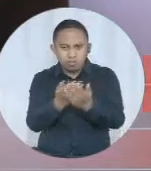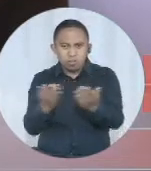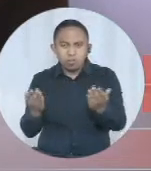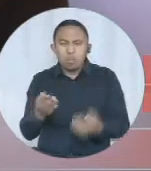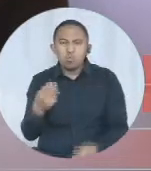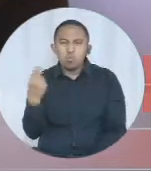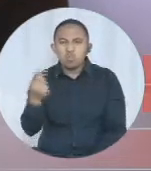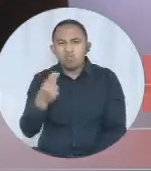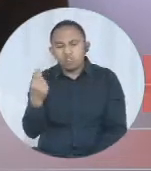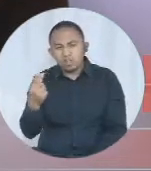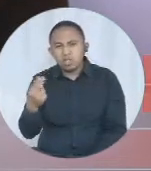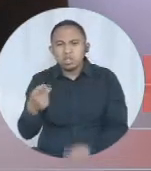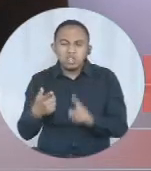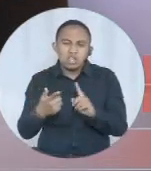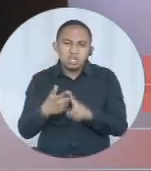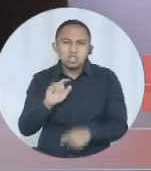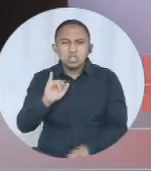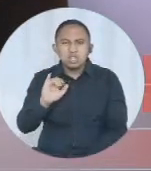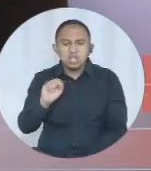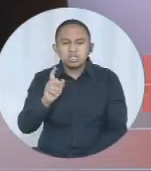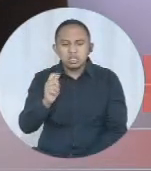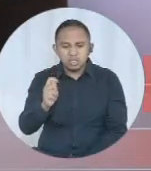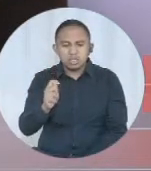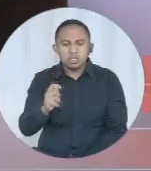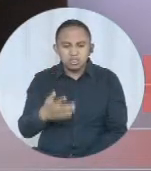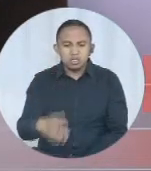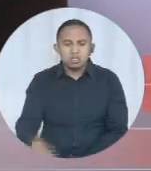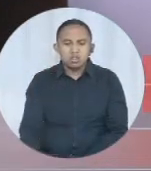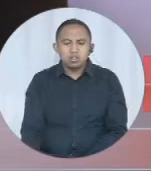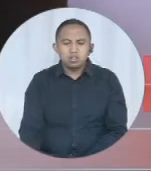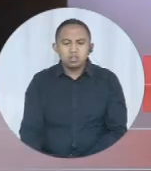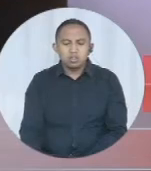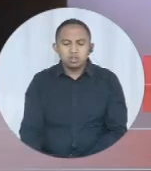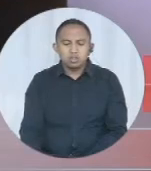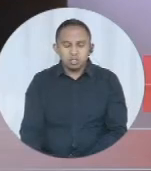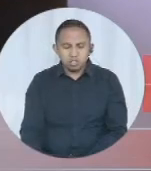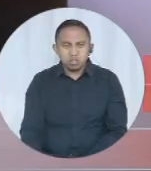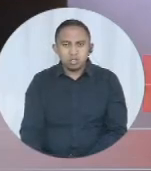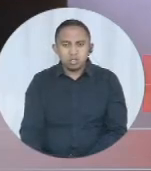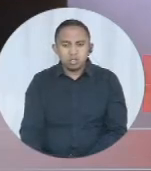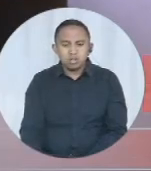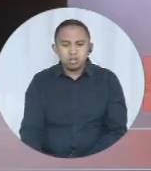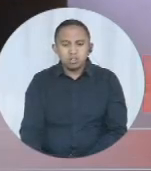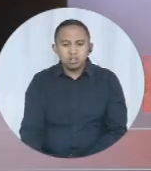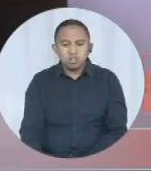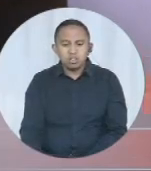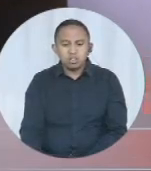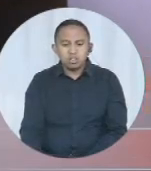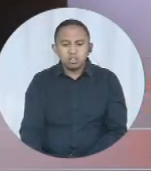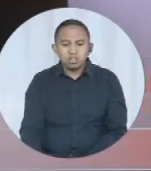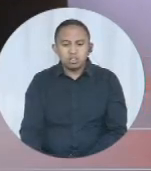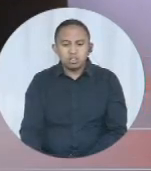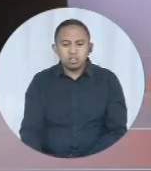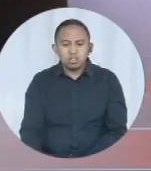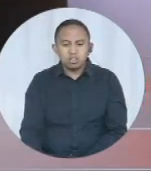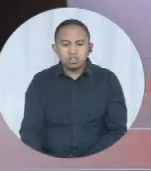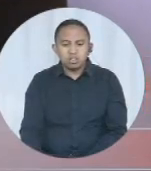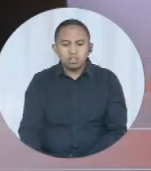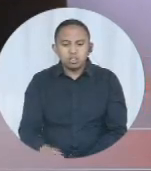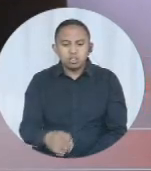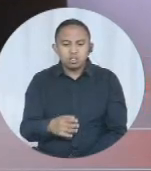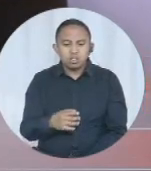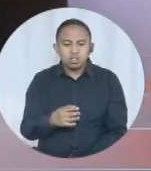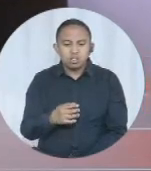IST Skoroafa karama 3 volana no ampiakarina